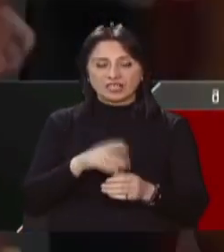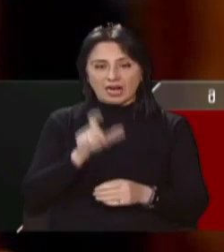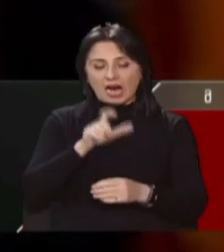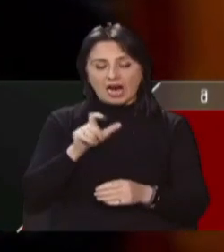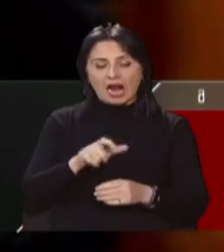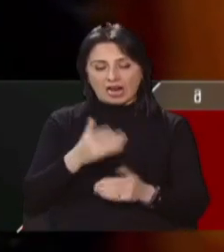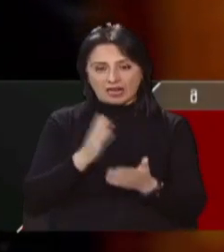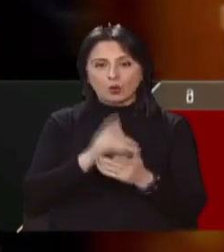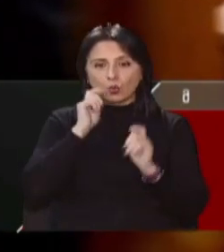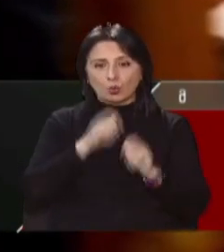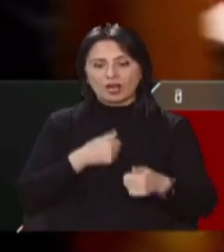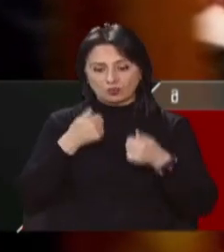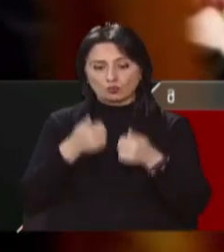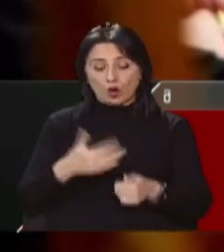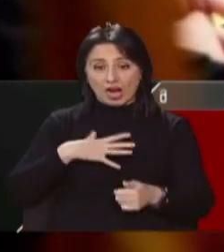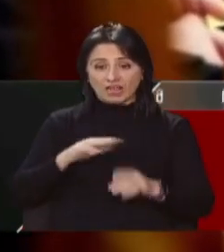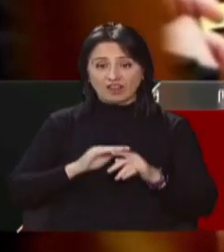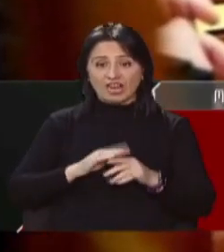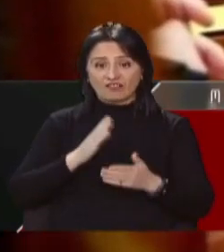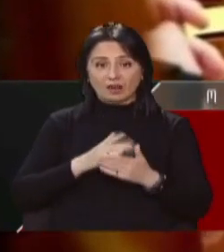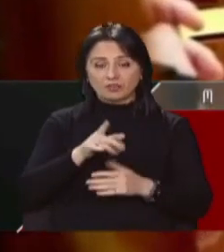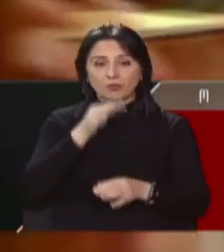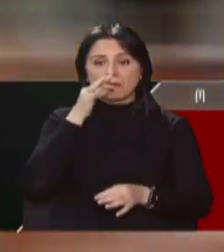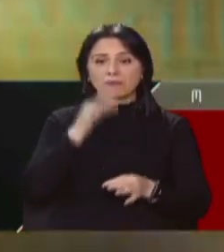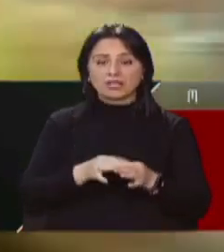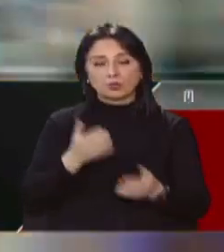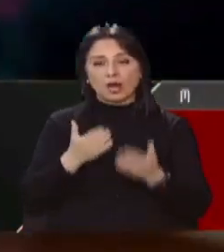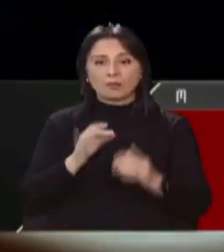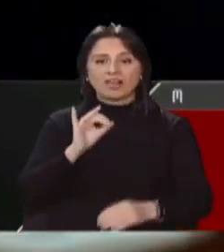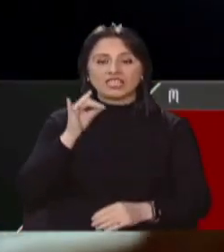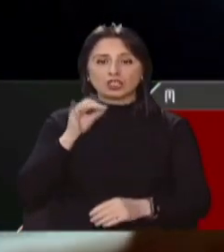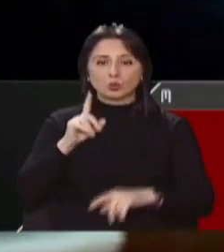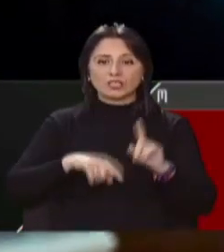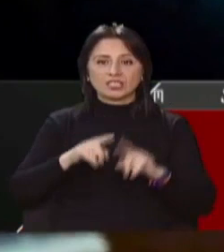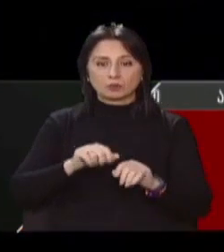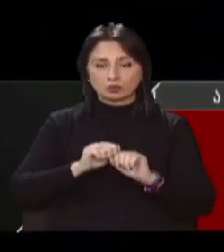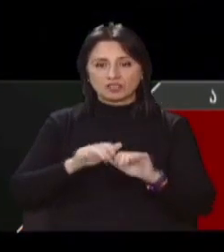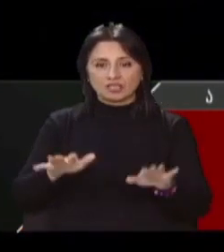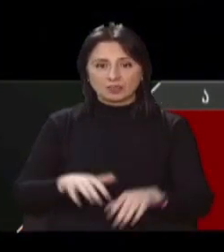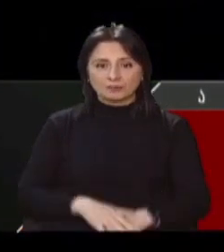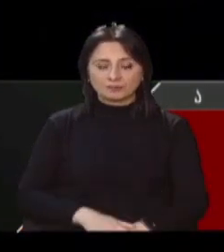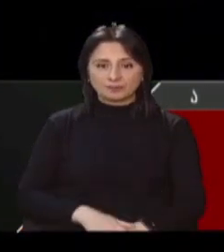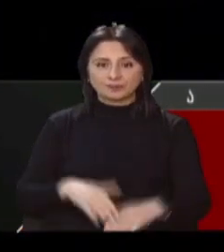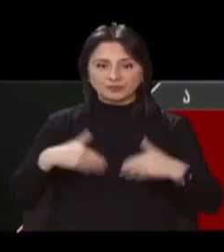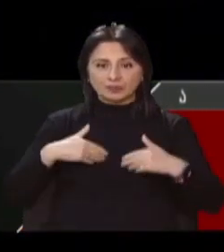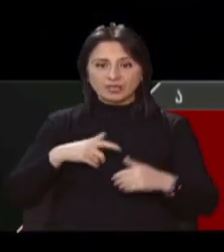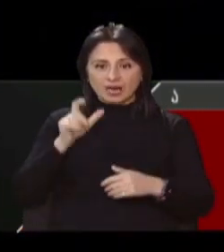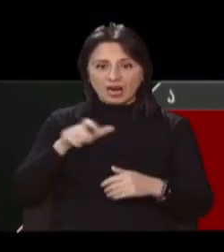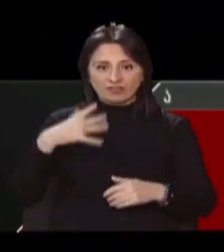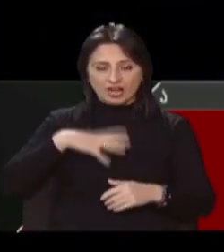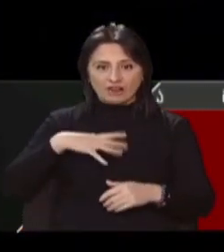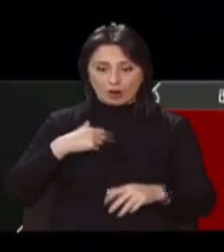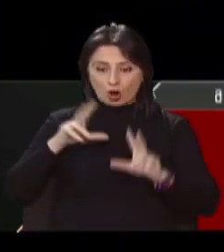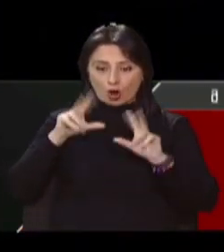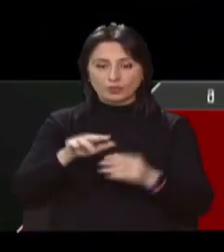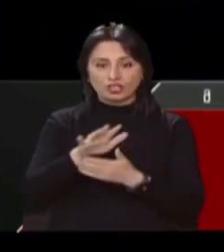უკრაინელი ხალხის, მაგრამ როცა ქართული გვარი გაქვს, მაშინ შენი პასუხისმგებლობა ალბათ ისტორიულ სამშობლოზეც ვრცელდება. Salami ქართველ ხალხს. Მე როგორც